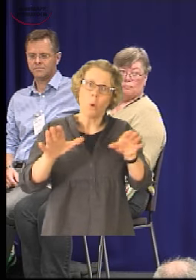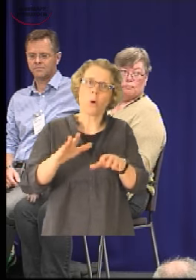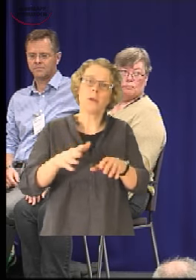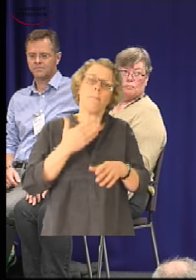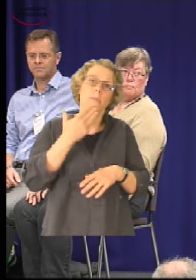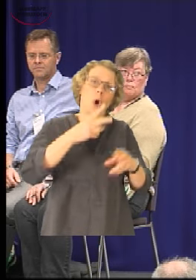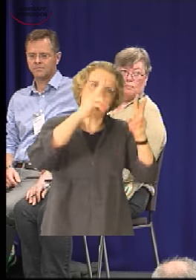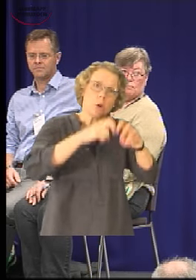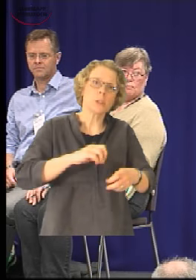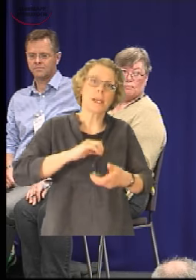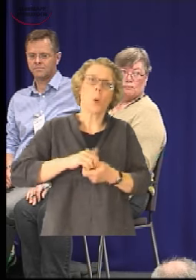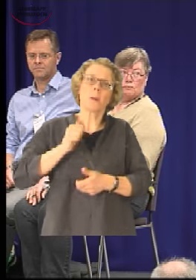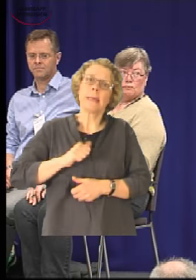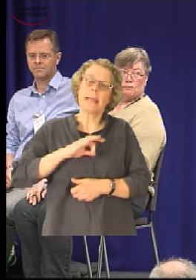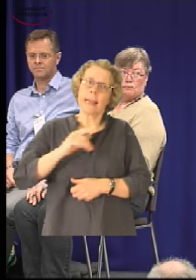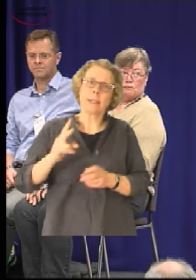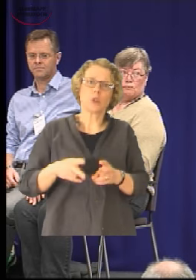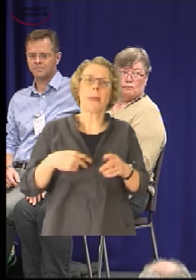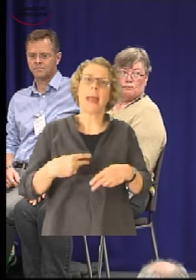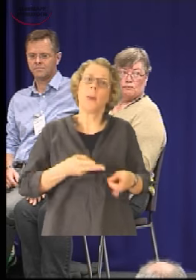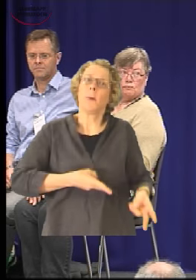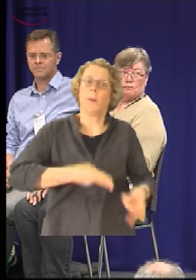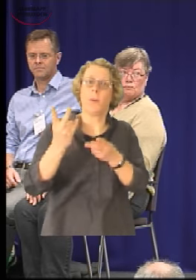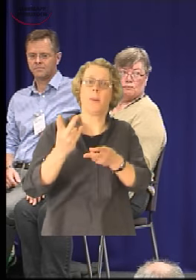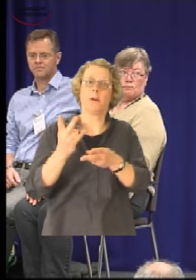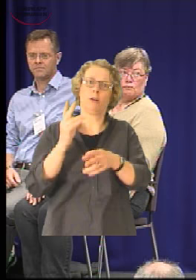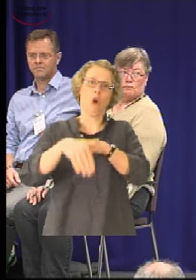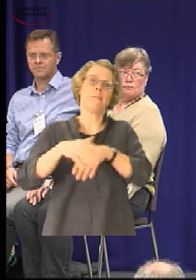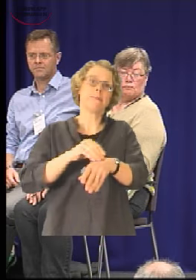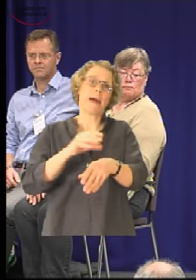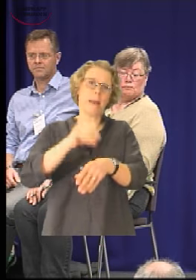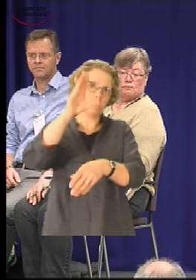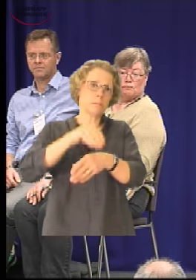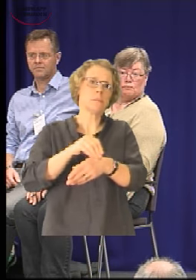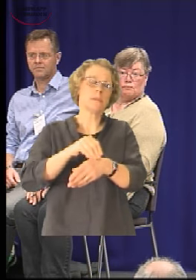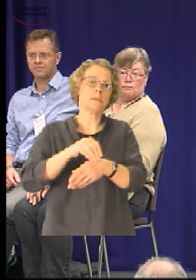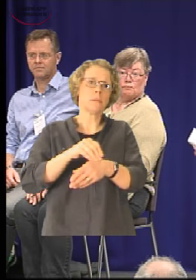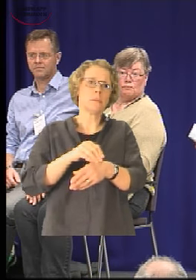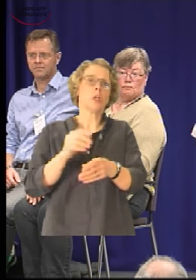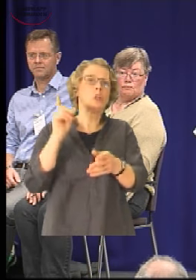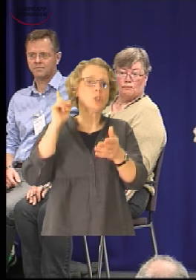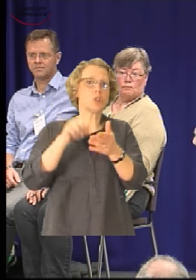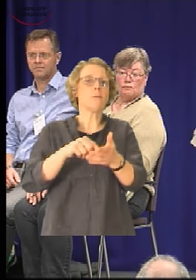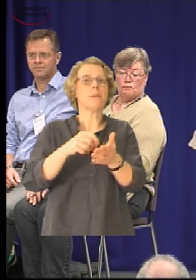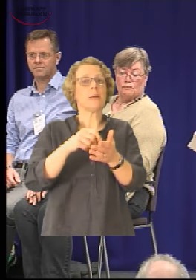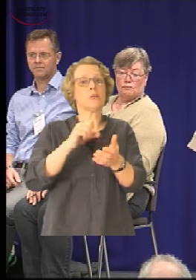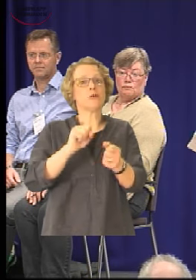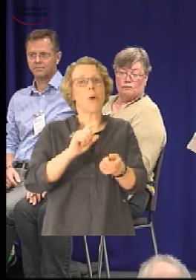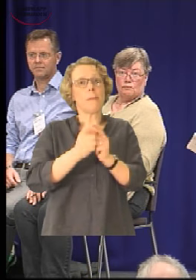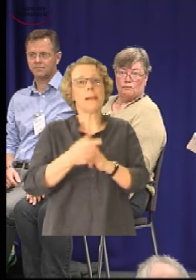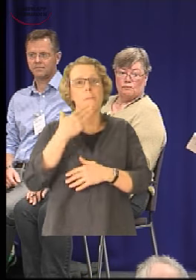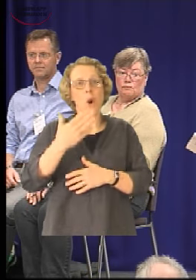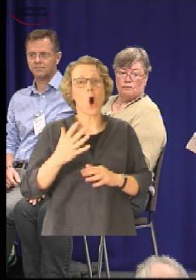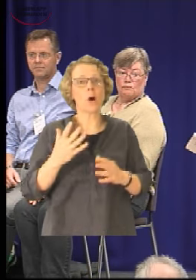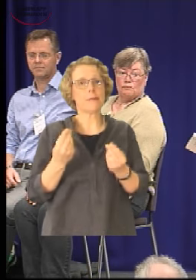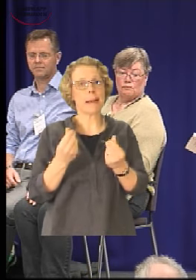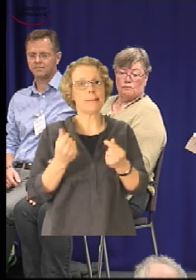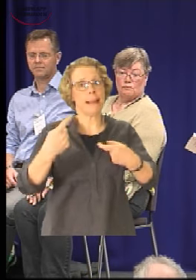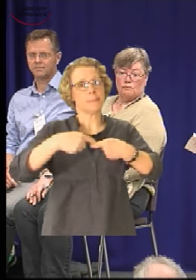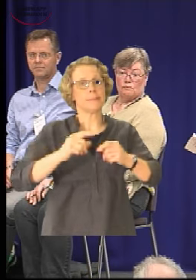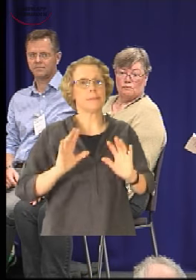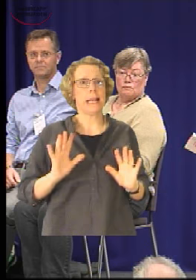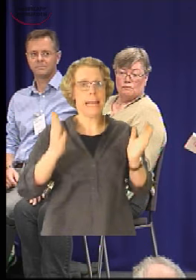är jämlik över landet för att vi ska ha ett kvalitativt bra liv. Och jag ska då innan jag överlämnar ordet